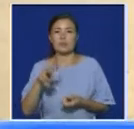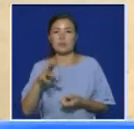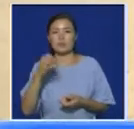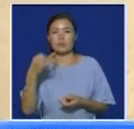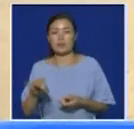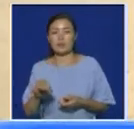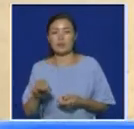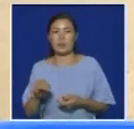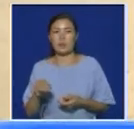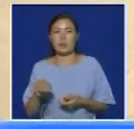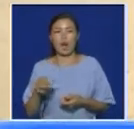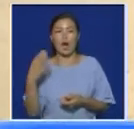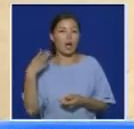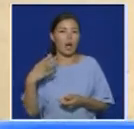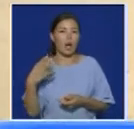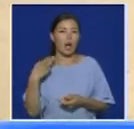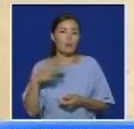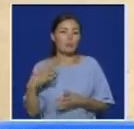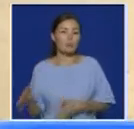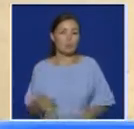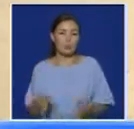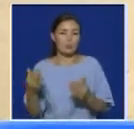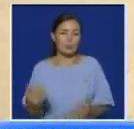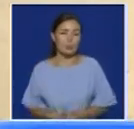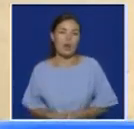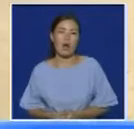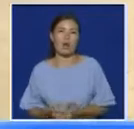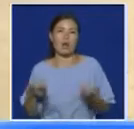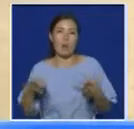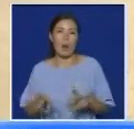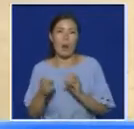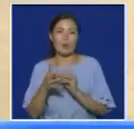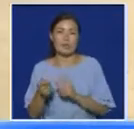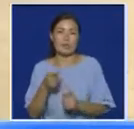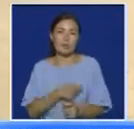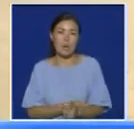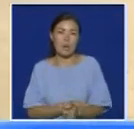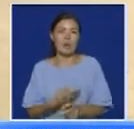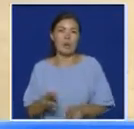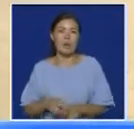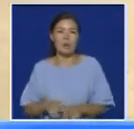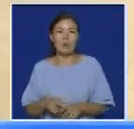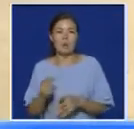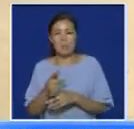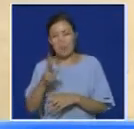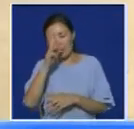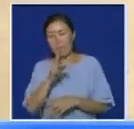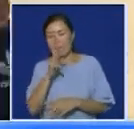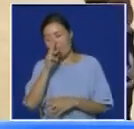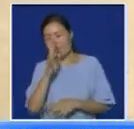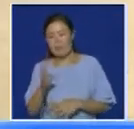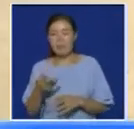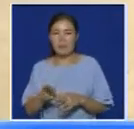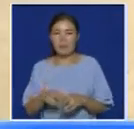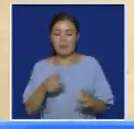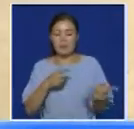шыққан автокөлік жолының қалған 14 километрі осы енді санаулы 1-2 айдың ішінде